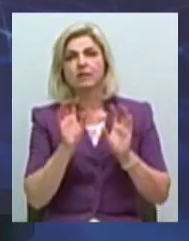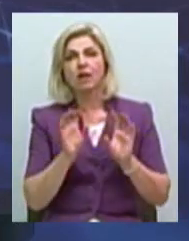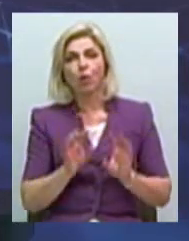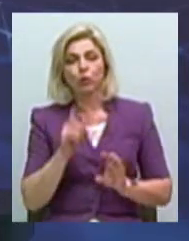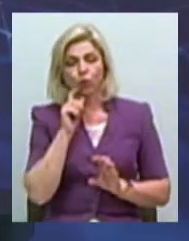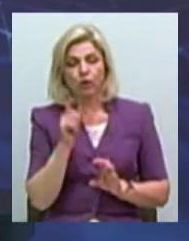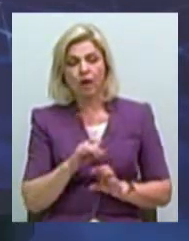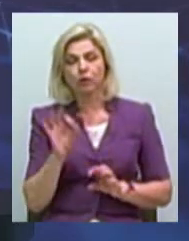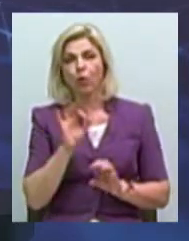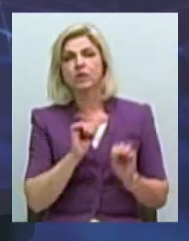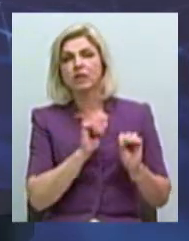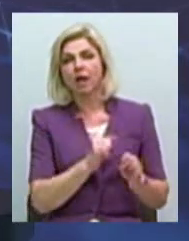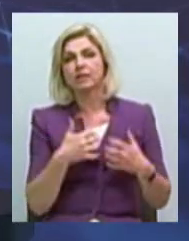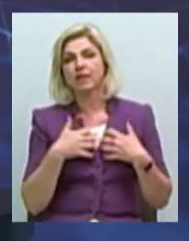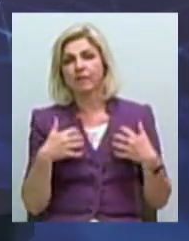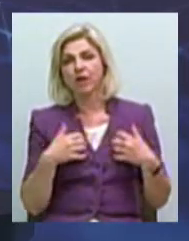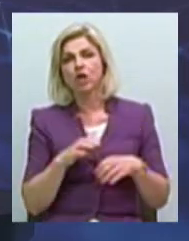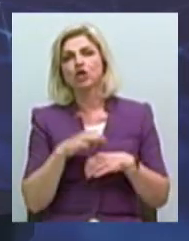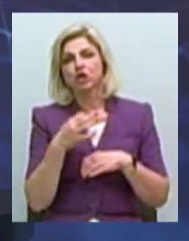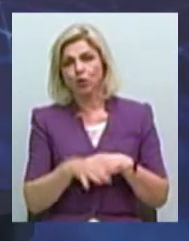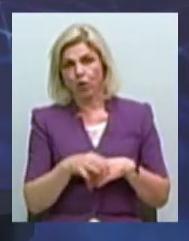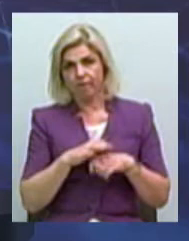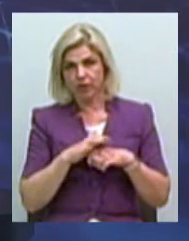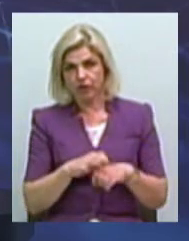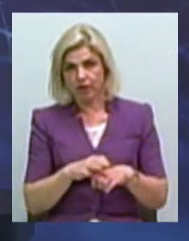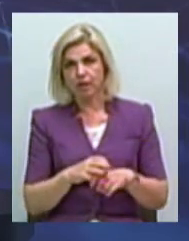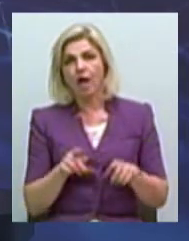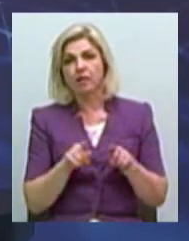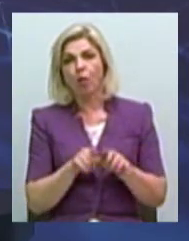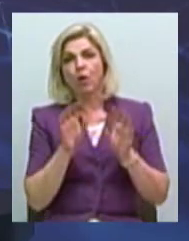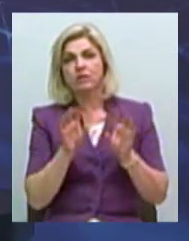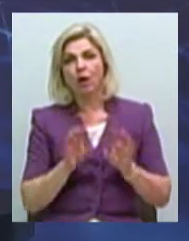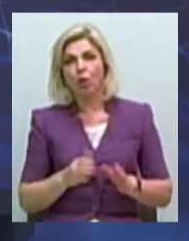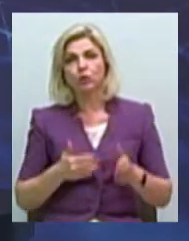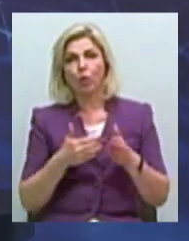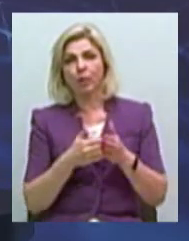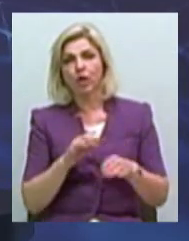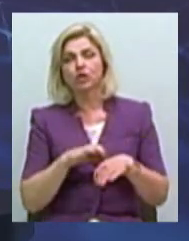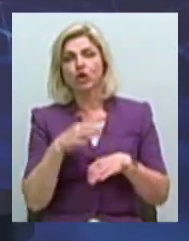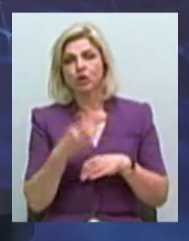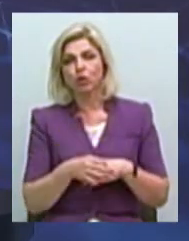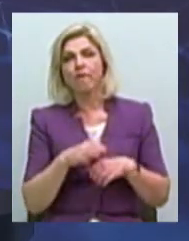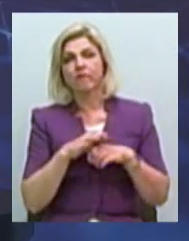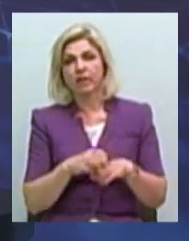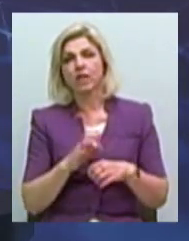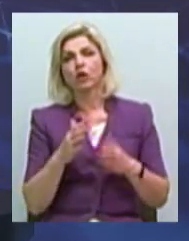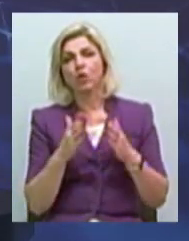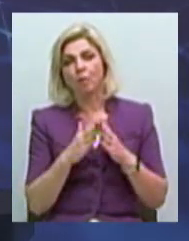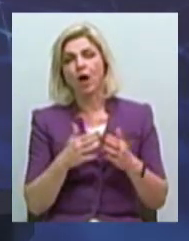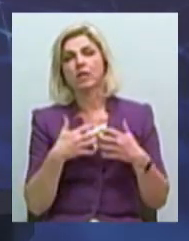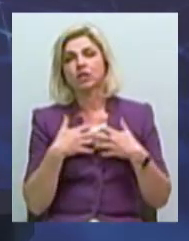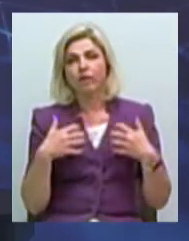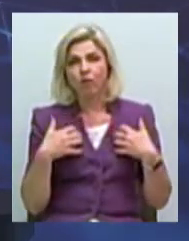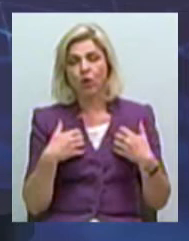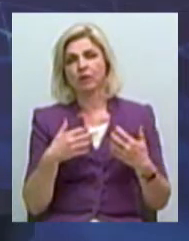України про захист тварин від жорстокого поводження. Даний закон обмежує жорстоке поводження з домашніми, мисливськими,